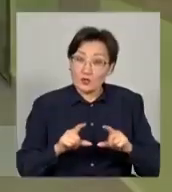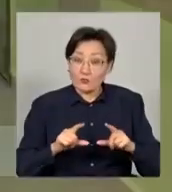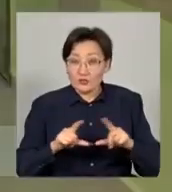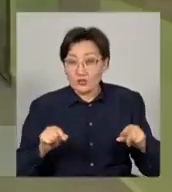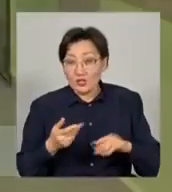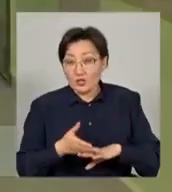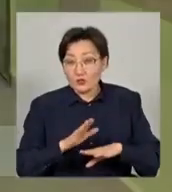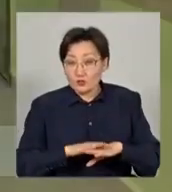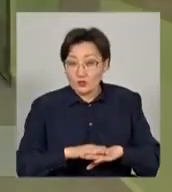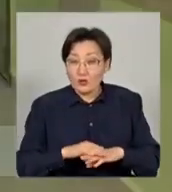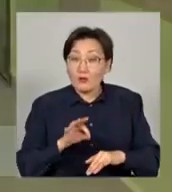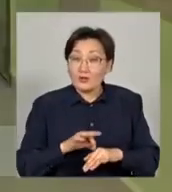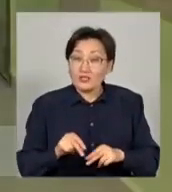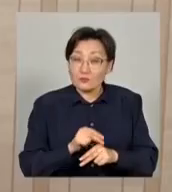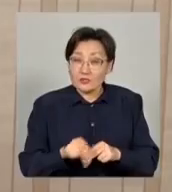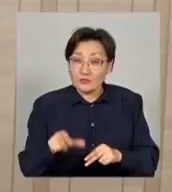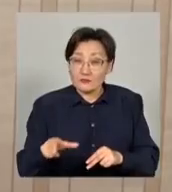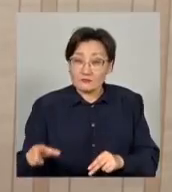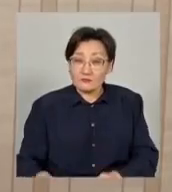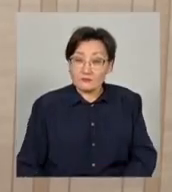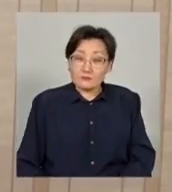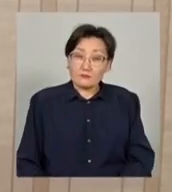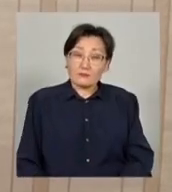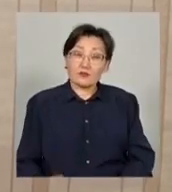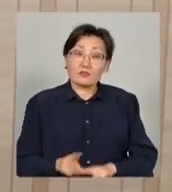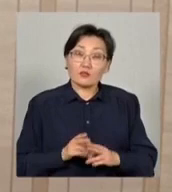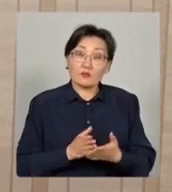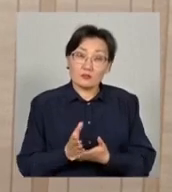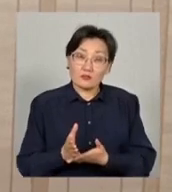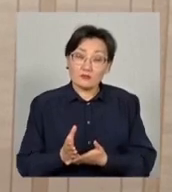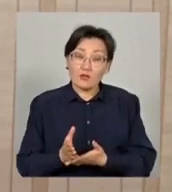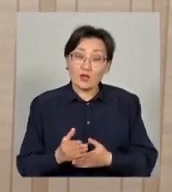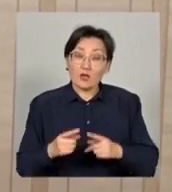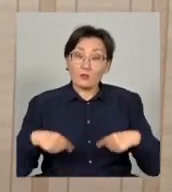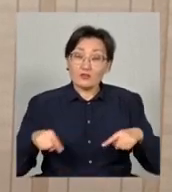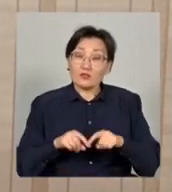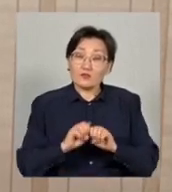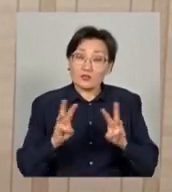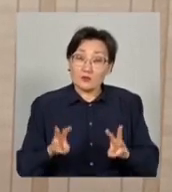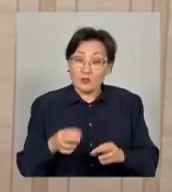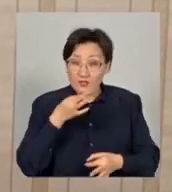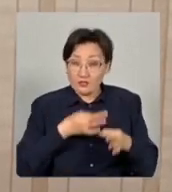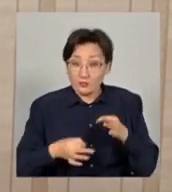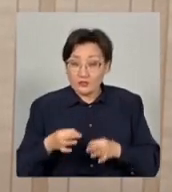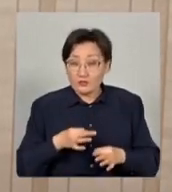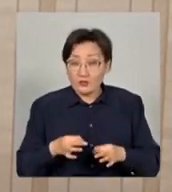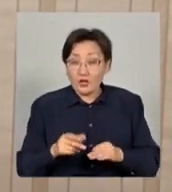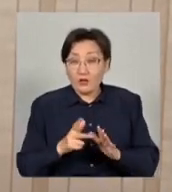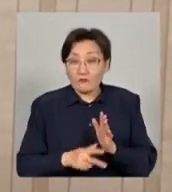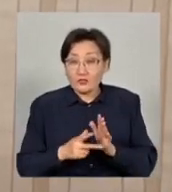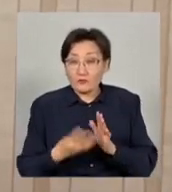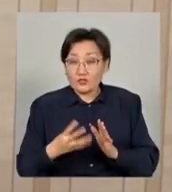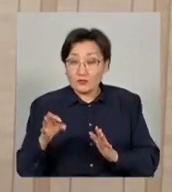лечения тяжелого больных пациентов. В этом направлении фондом обеспечены лекарственными препаратами